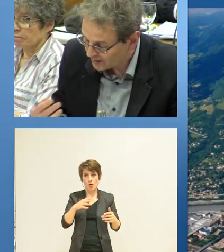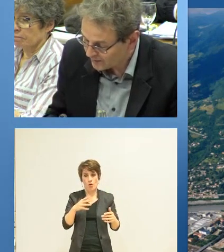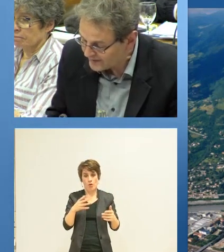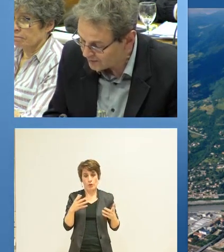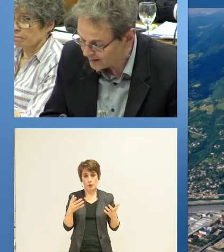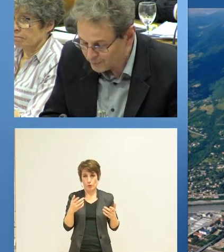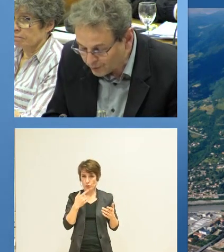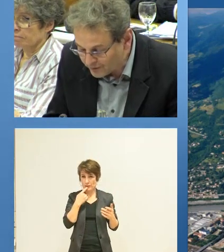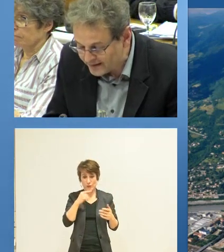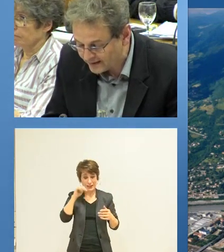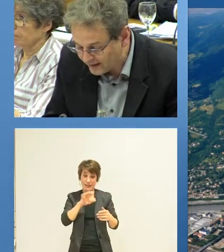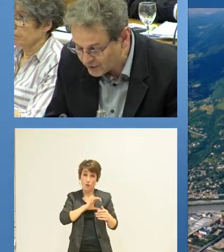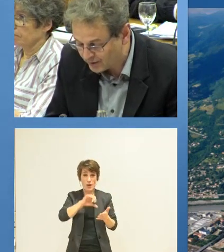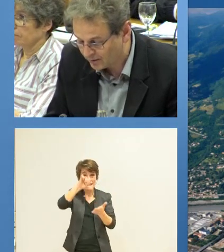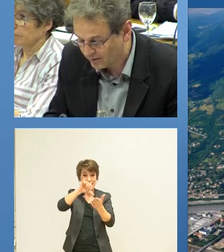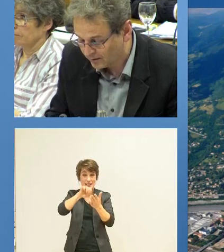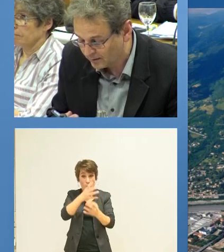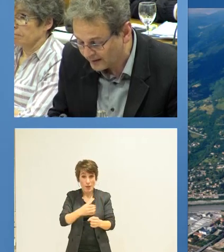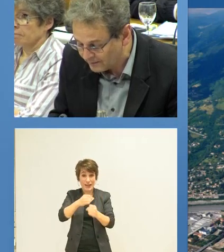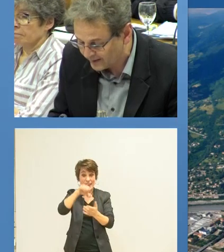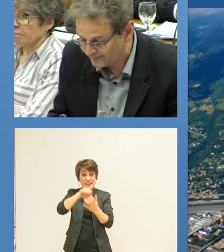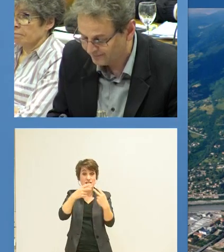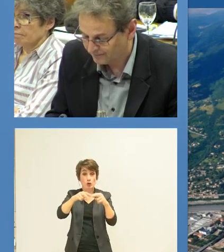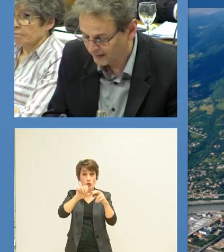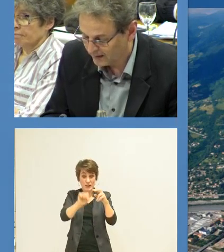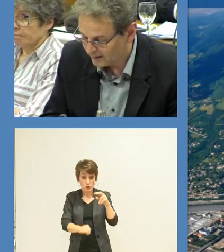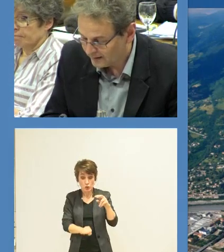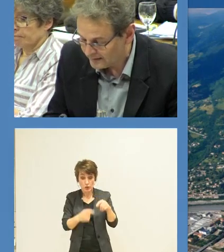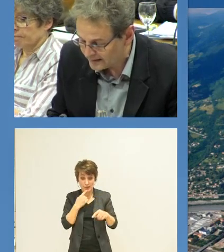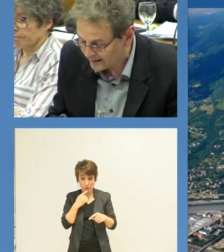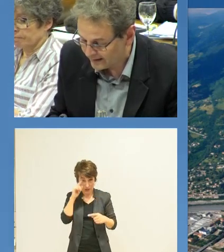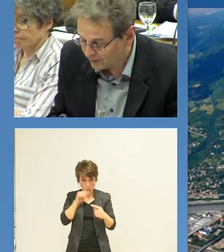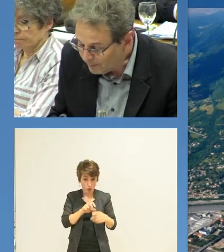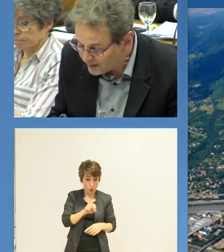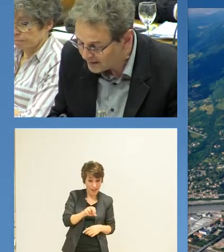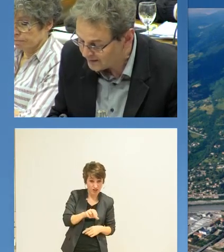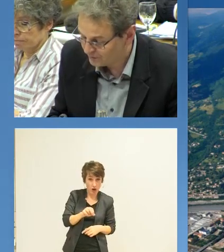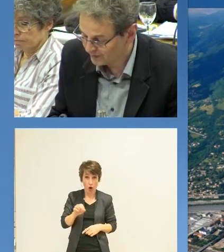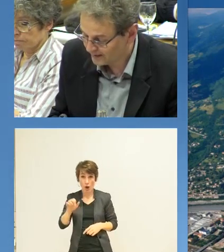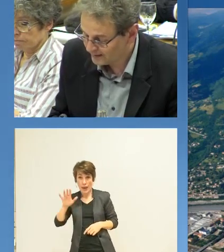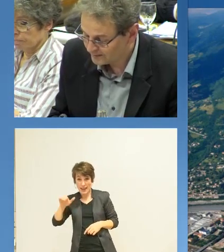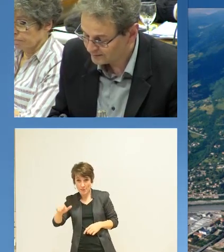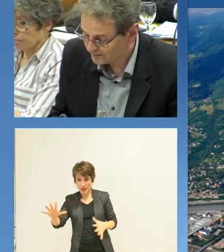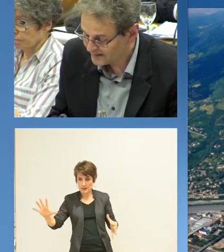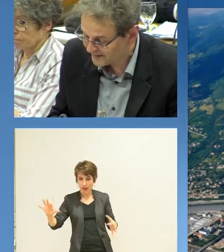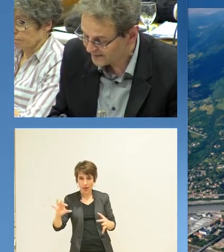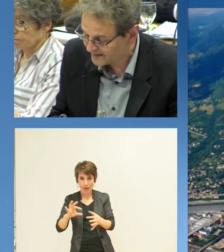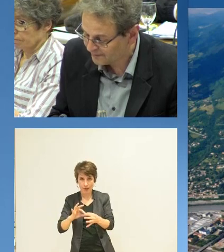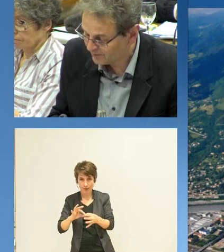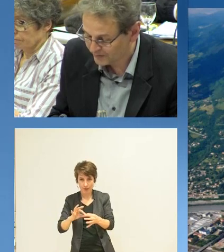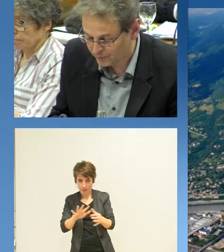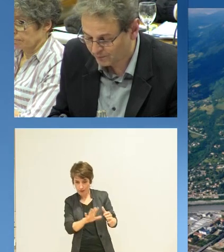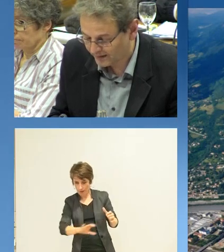visant à mieux relier echirolles eybens il y a là un grand périmètre territorial des espaces